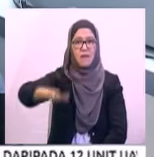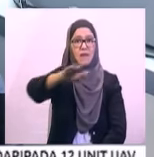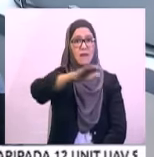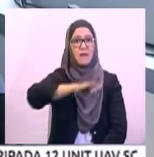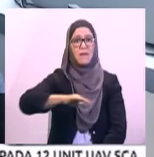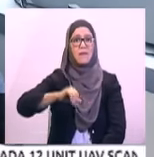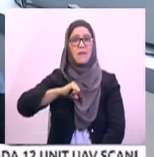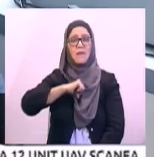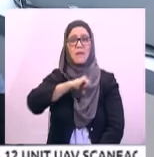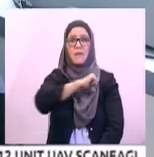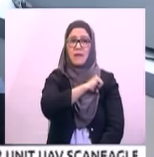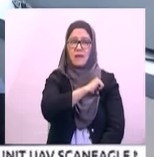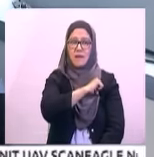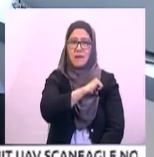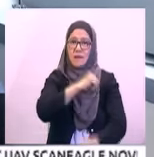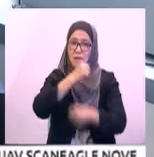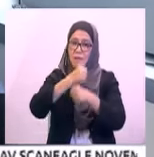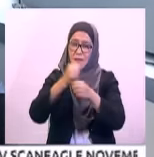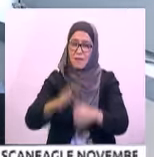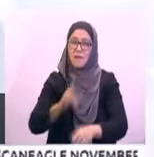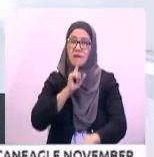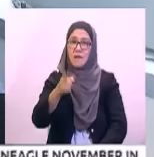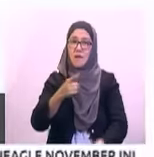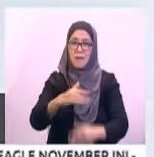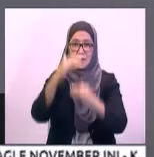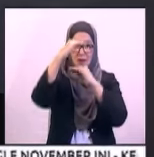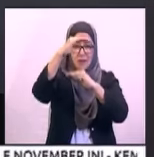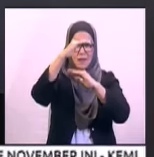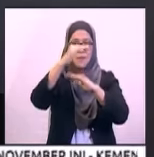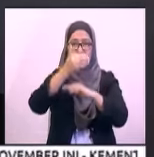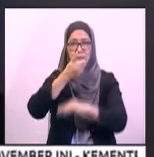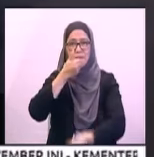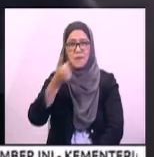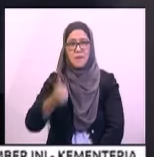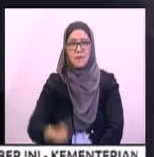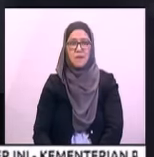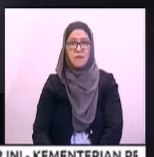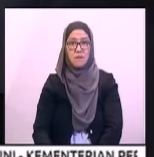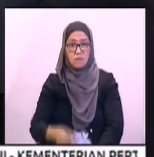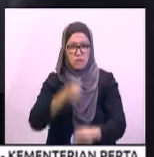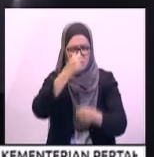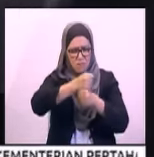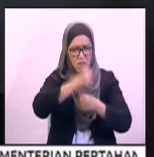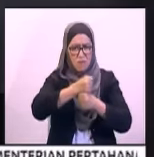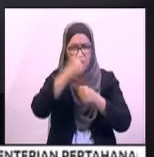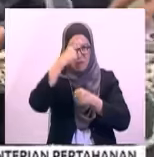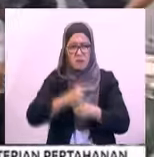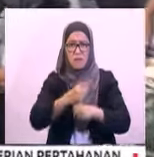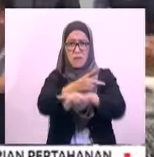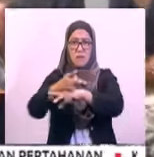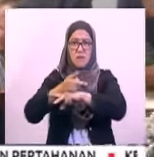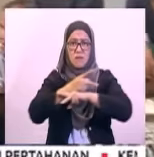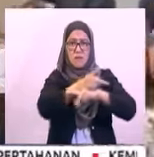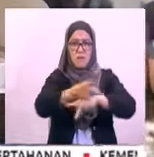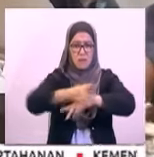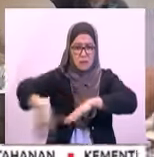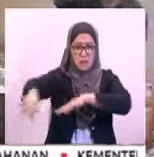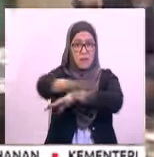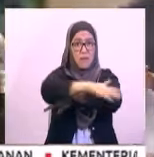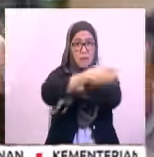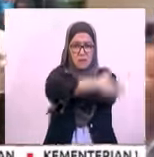moral sentiasa di tahap yang optimal. Jelasnya, bertugas menjaga perairan negara pada hari raya